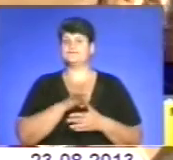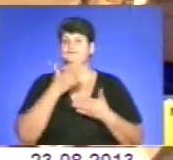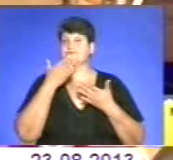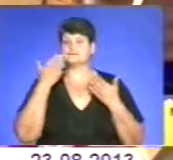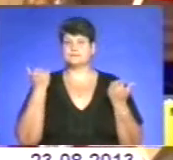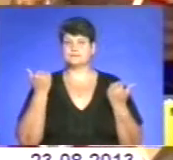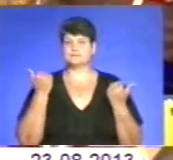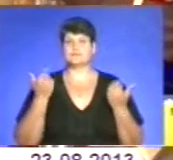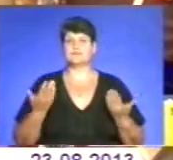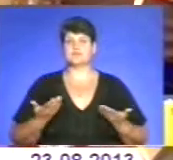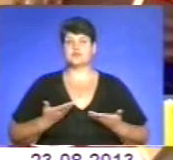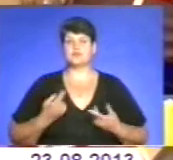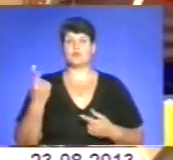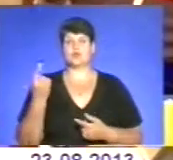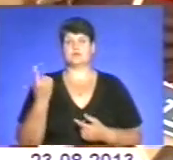Ми живемо одні,